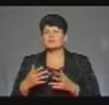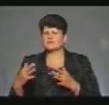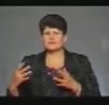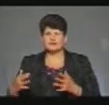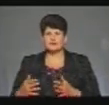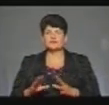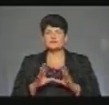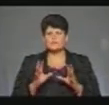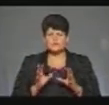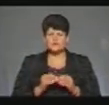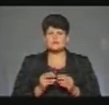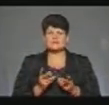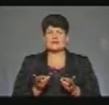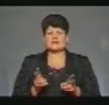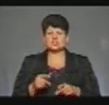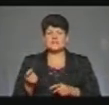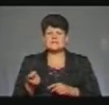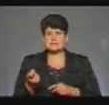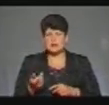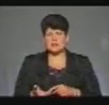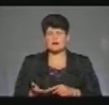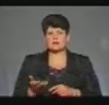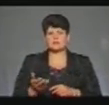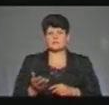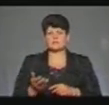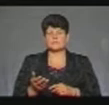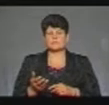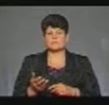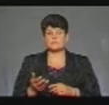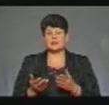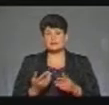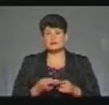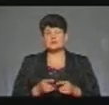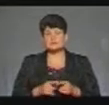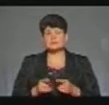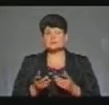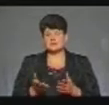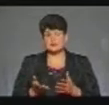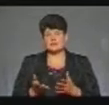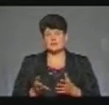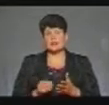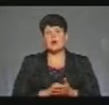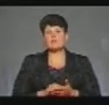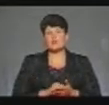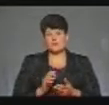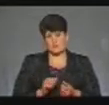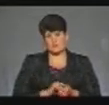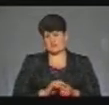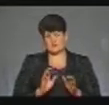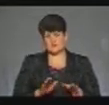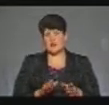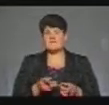від пророку. І кількість залишеного зерна, яке мало йти в фонди Червоної армії. Але це, скажімо так, на папері. В